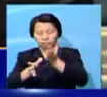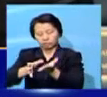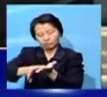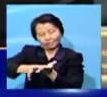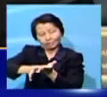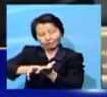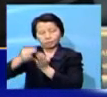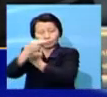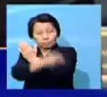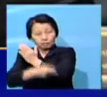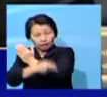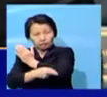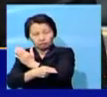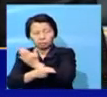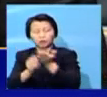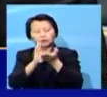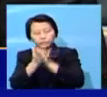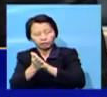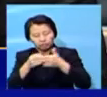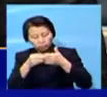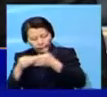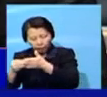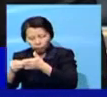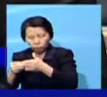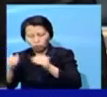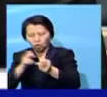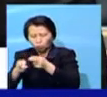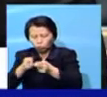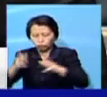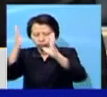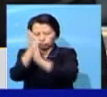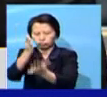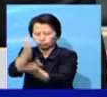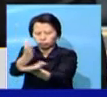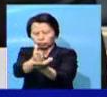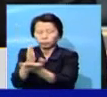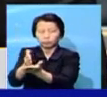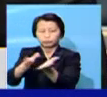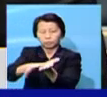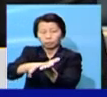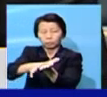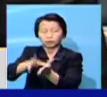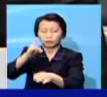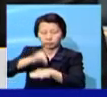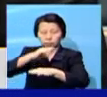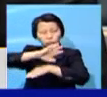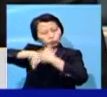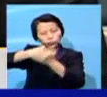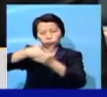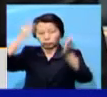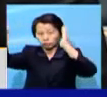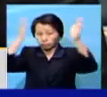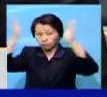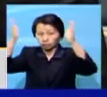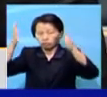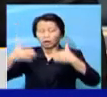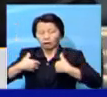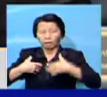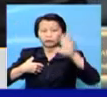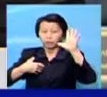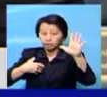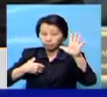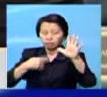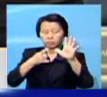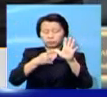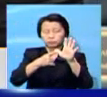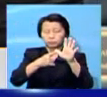sumber rujukan dan panduan utama dalam usaha memandangi dadah bagi semua peringkat pelaksanaan di seluruh negara dasar ini mempunyai lima teras utama